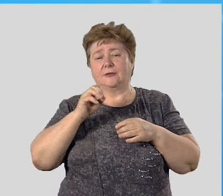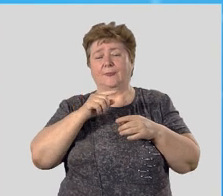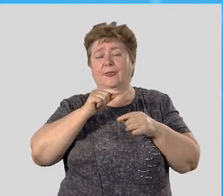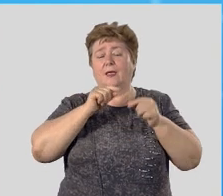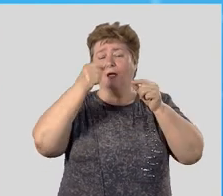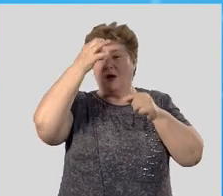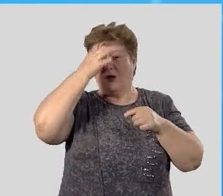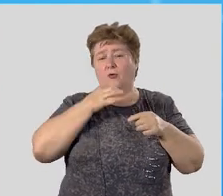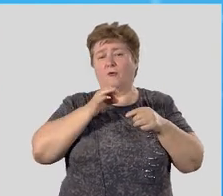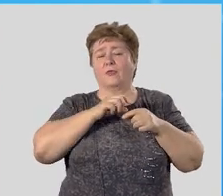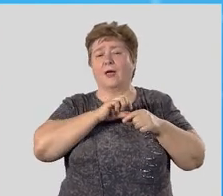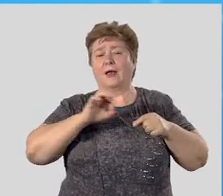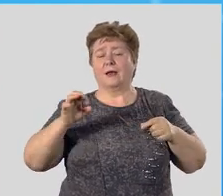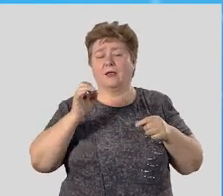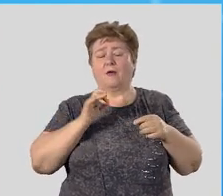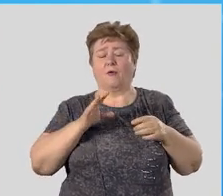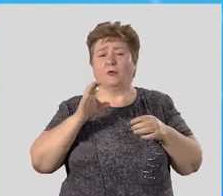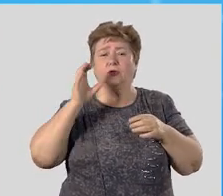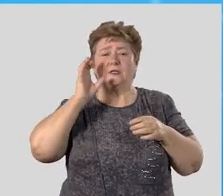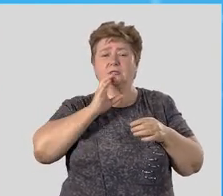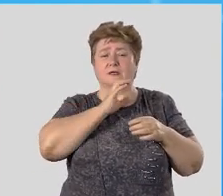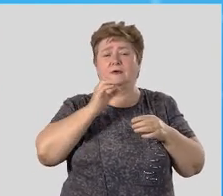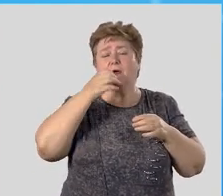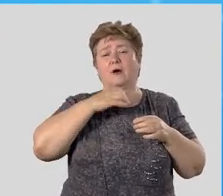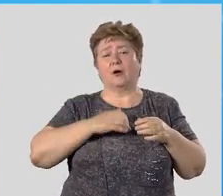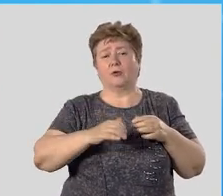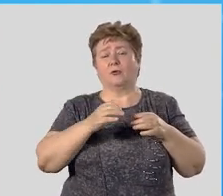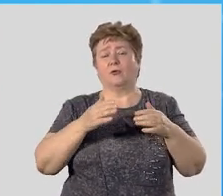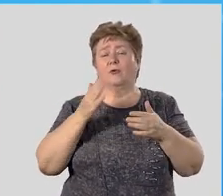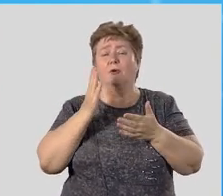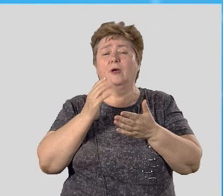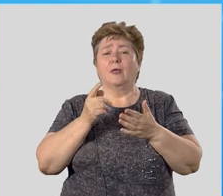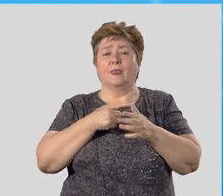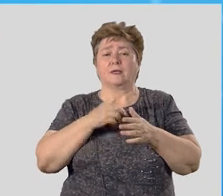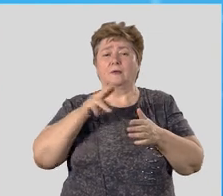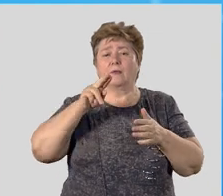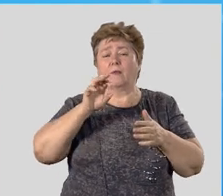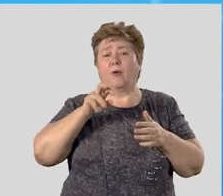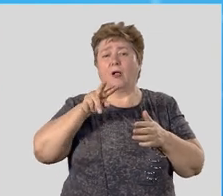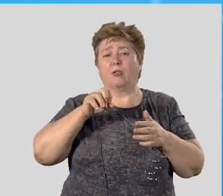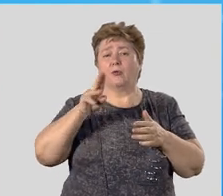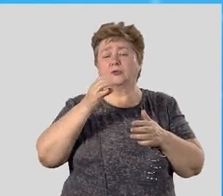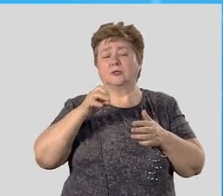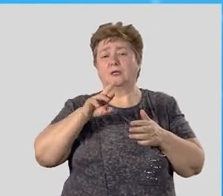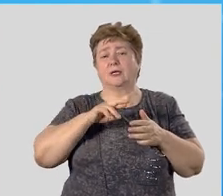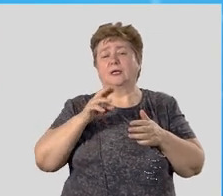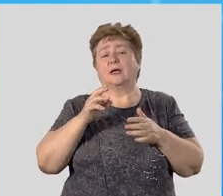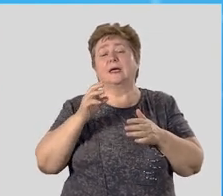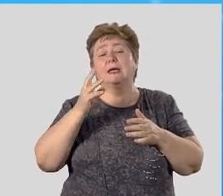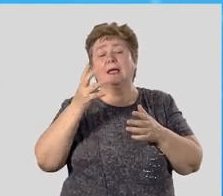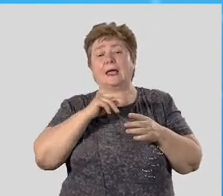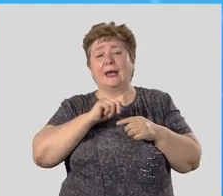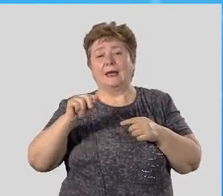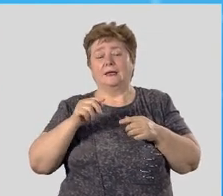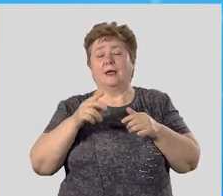Прямая линия, идущая от севера к югу, называется полуденной линией, от слова «полдень».